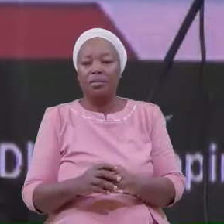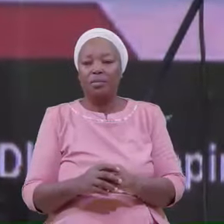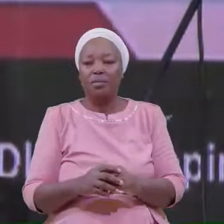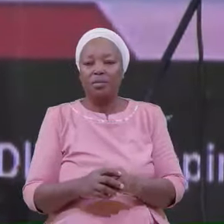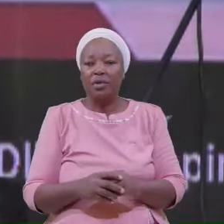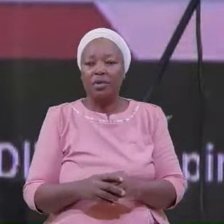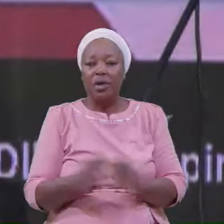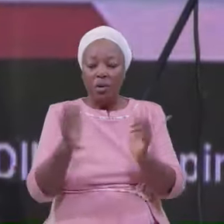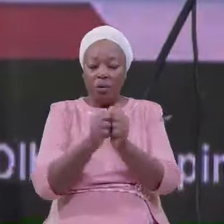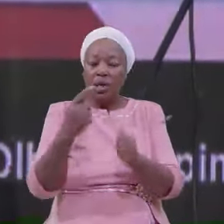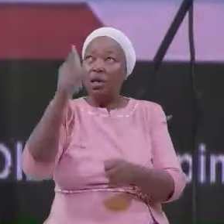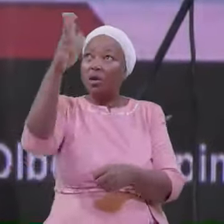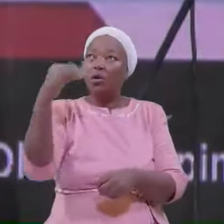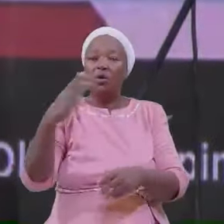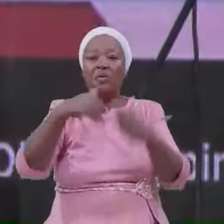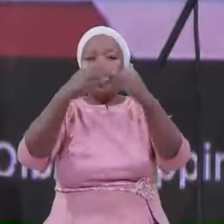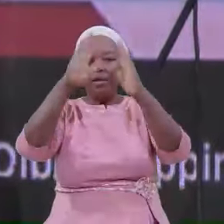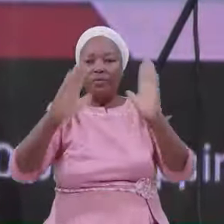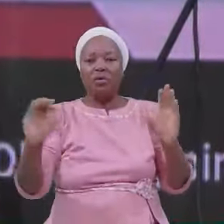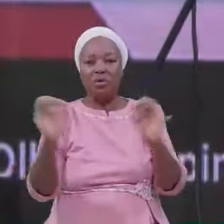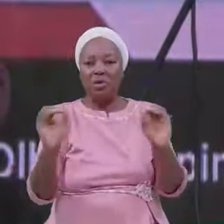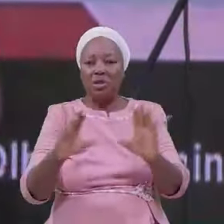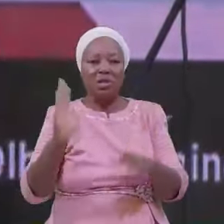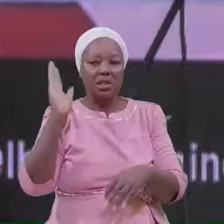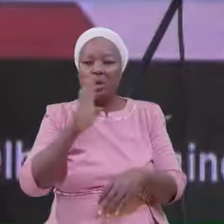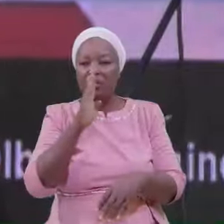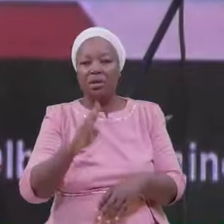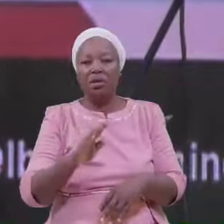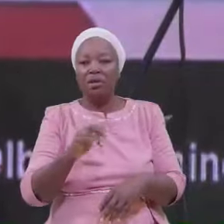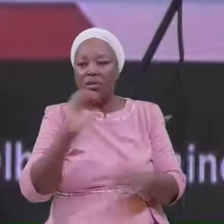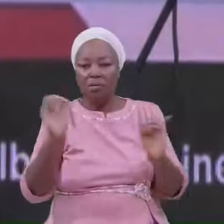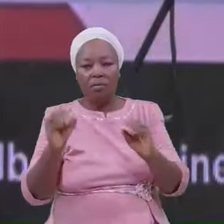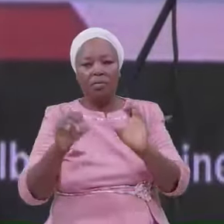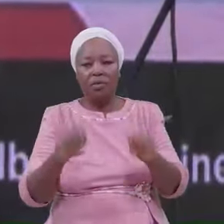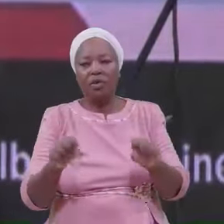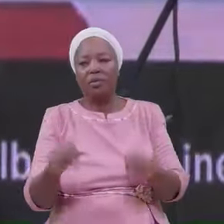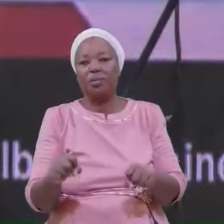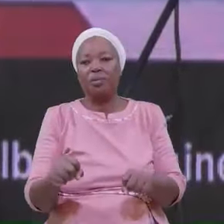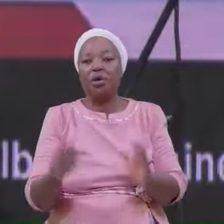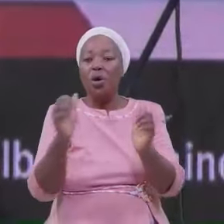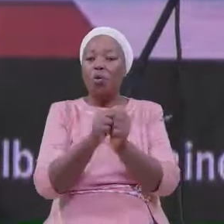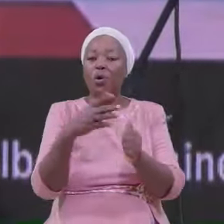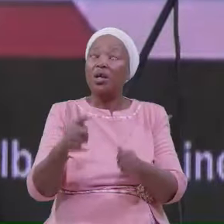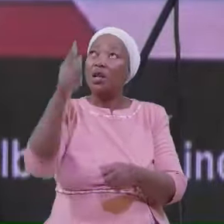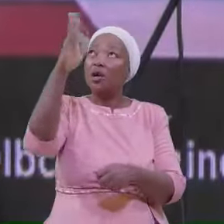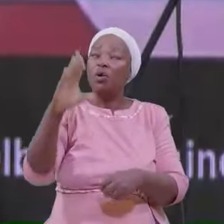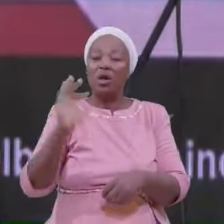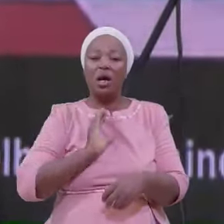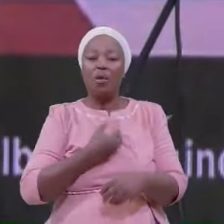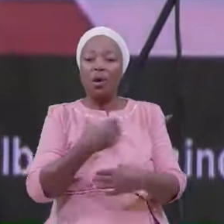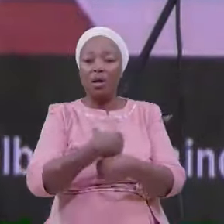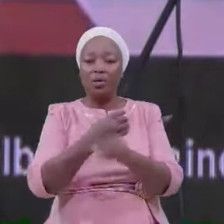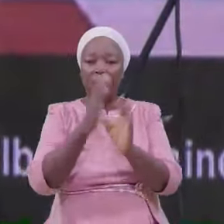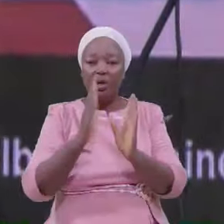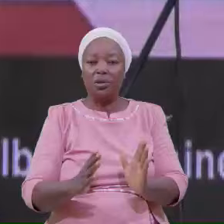heaven, ang nothing Diyos ng langit shall be impossible. Walang imposible. With the God, our Creator, ang Diyos na